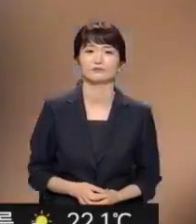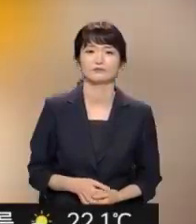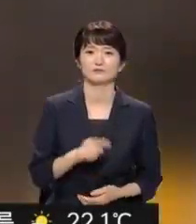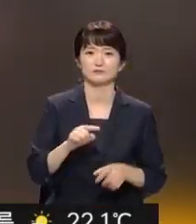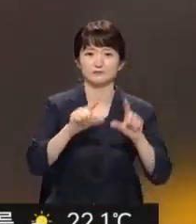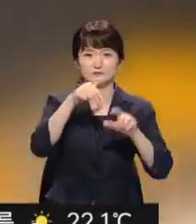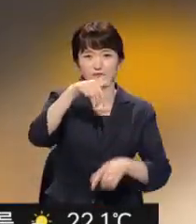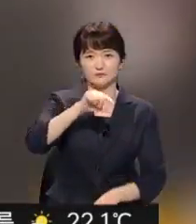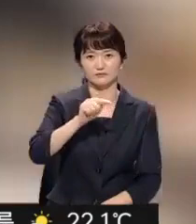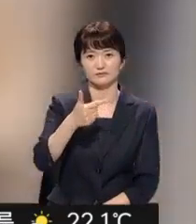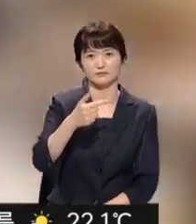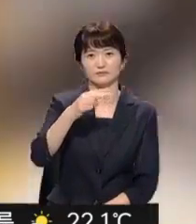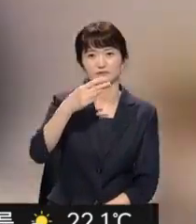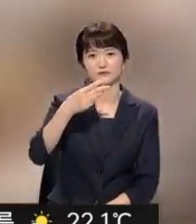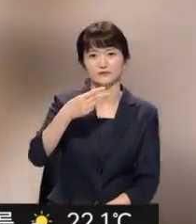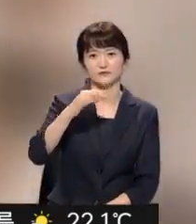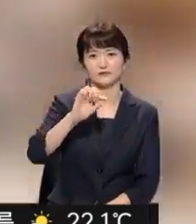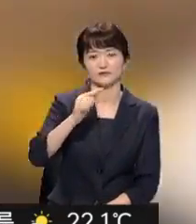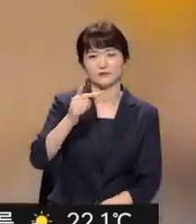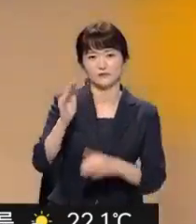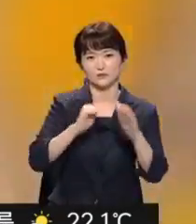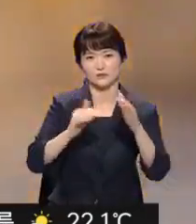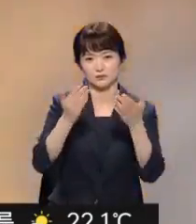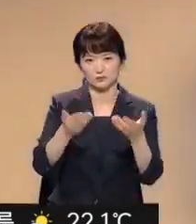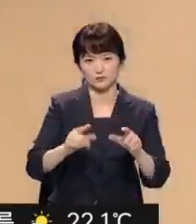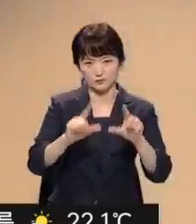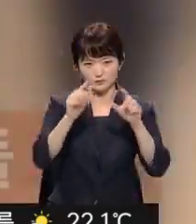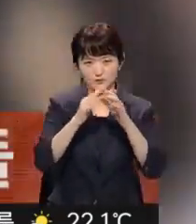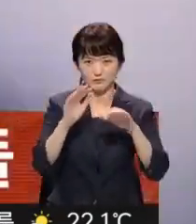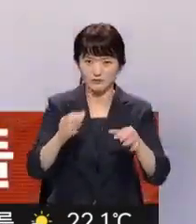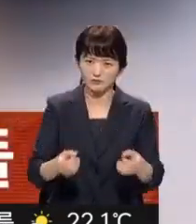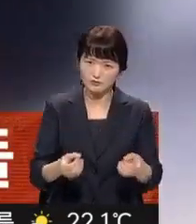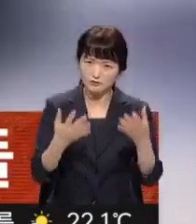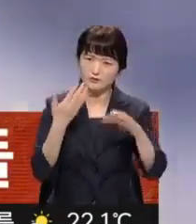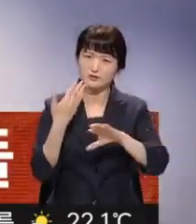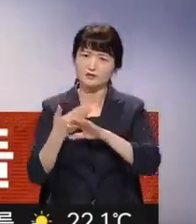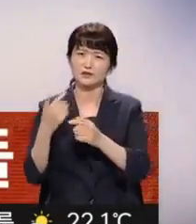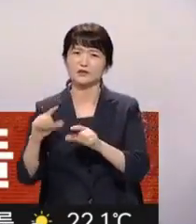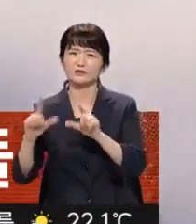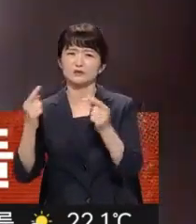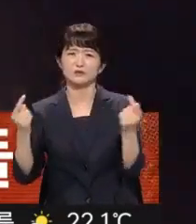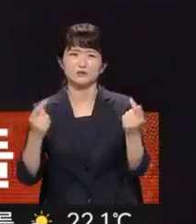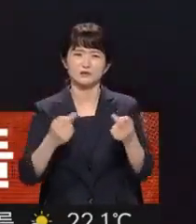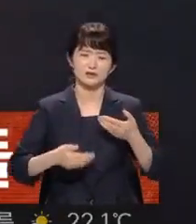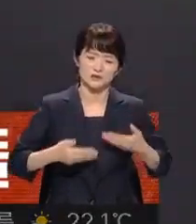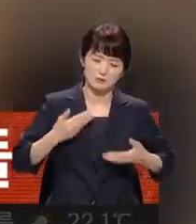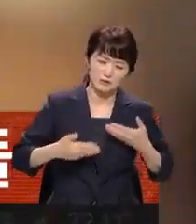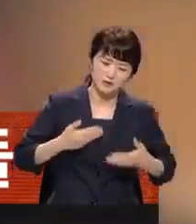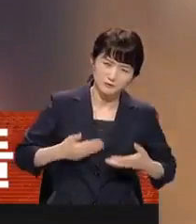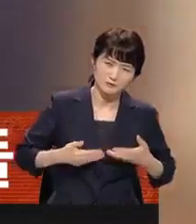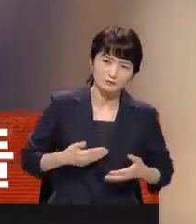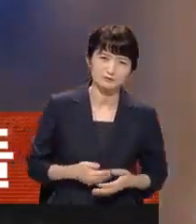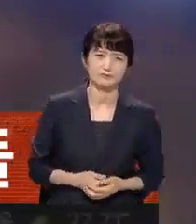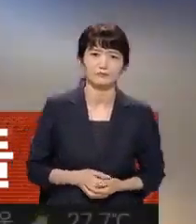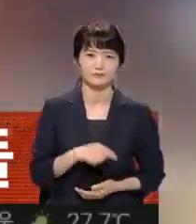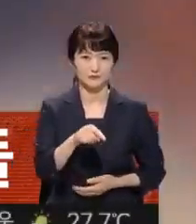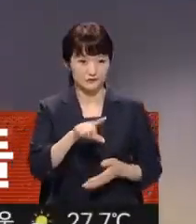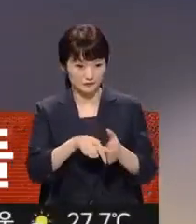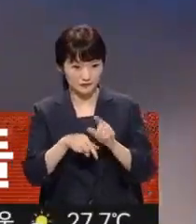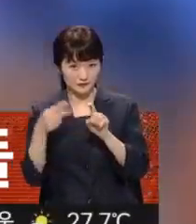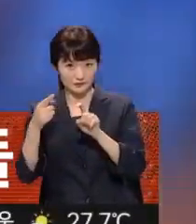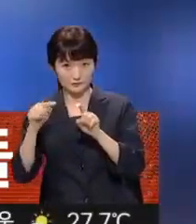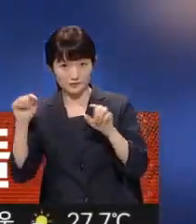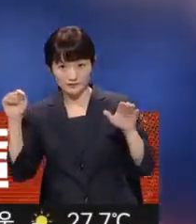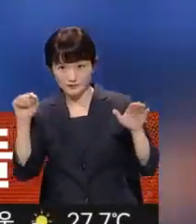이날은 준틴스라는 공휴일을 기념해서 마을에 축제가 열려서요. 다른 날보다 더 바쁘고 정신이 없었다고 합니다. 그런 틈을 타서